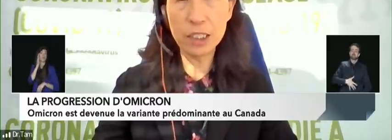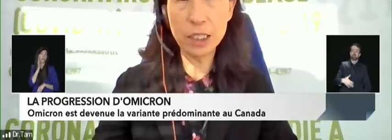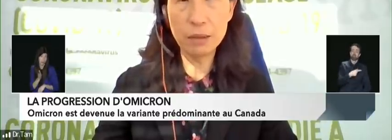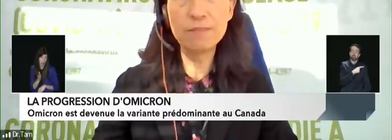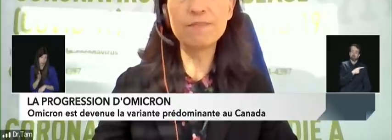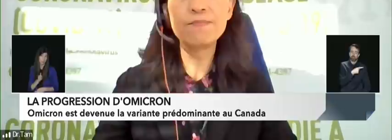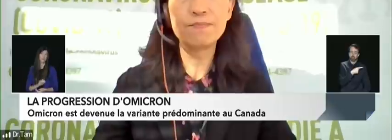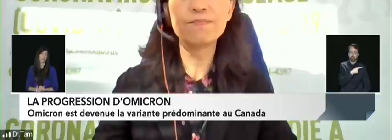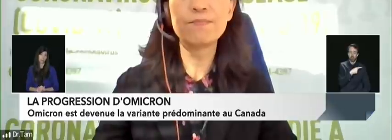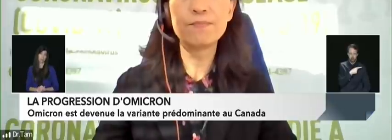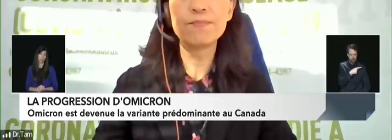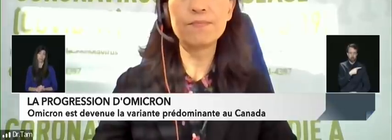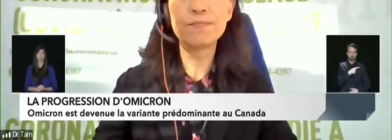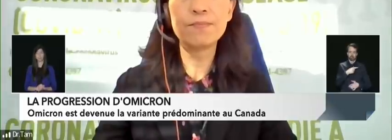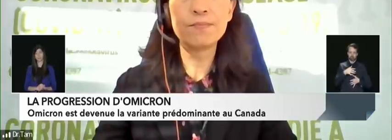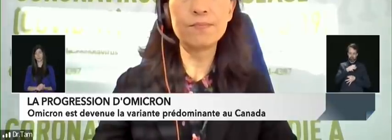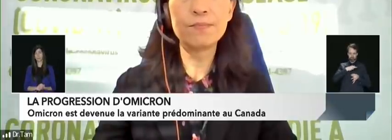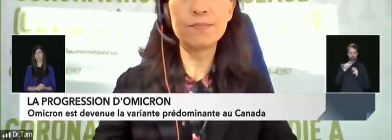of protection.